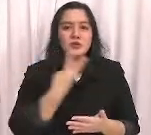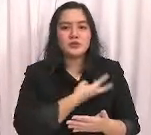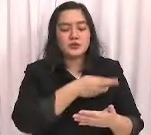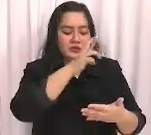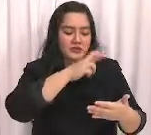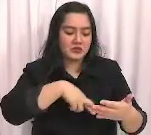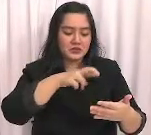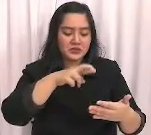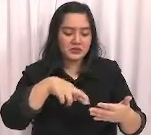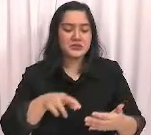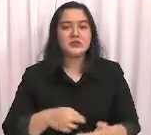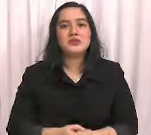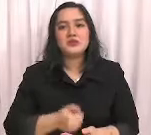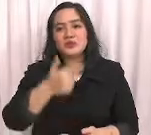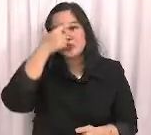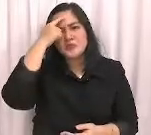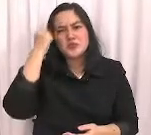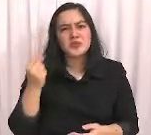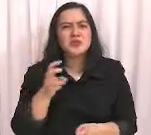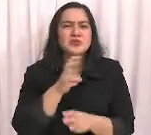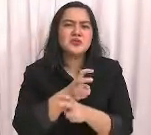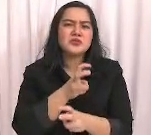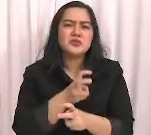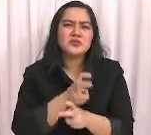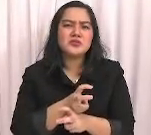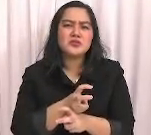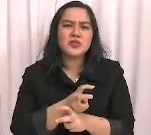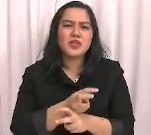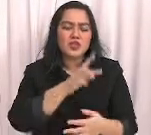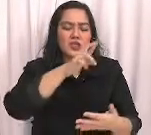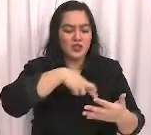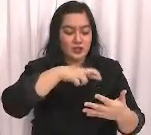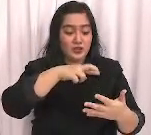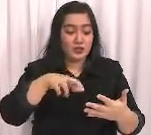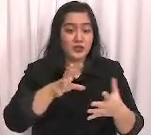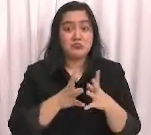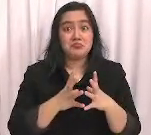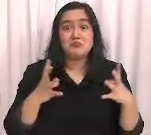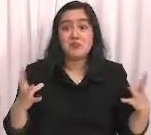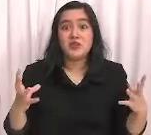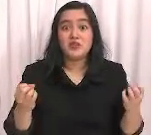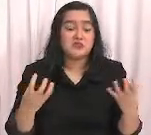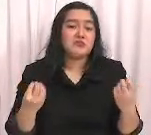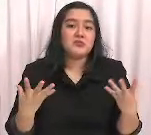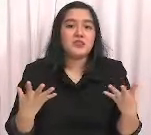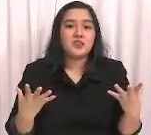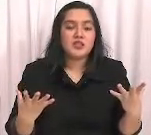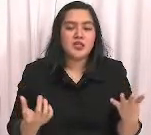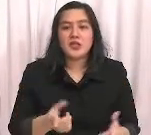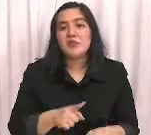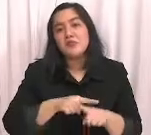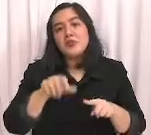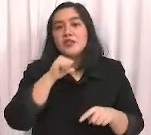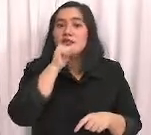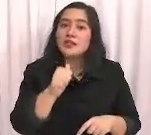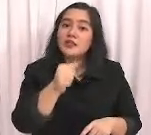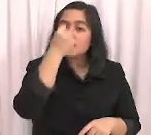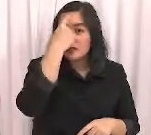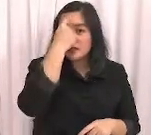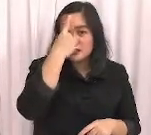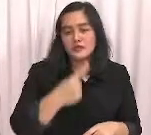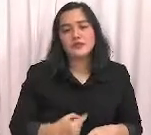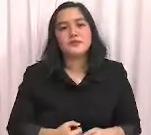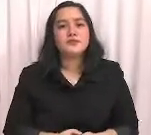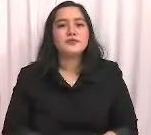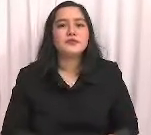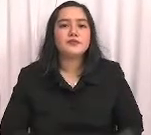po dyan, mga kapatid. Kasi mahirap yung basa ng basa, hindi po natin na uunawaan yung binabasa po natin. Yeah. Ngayon,